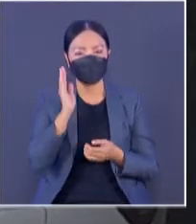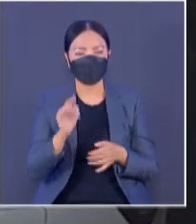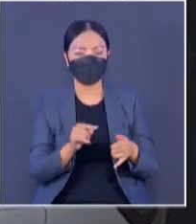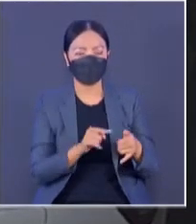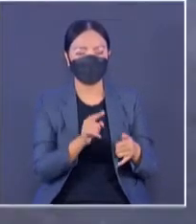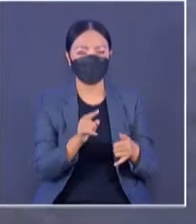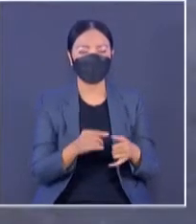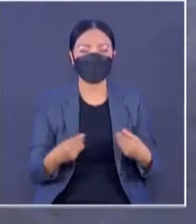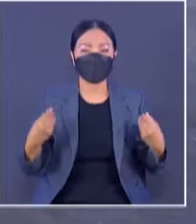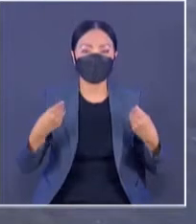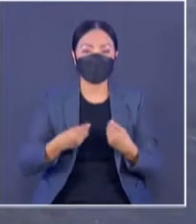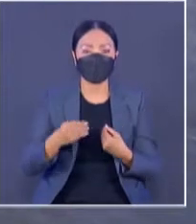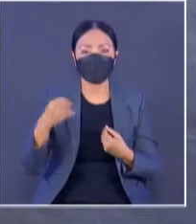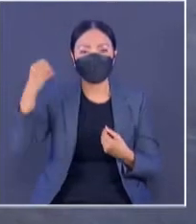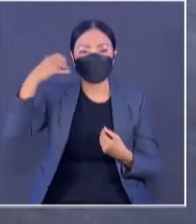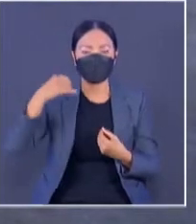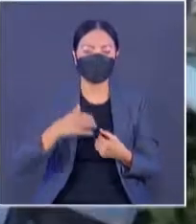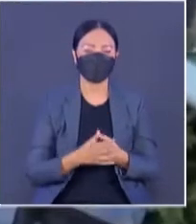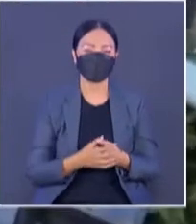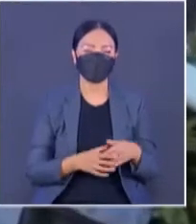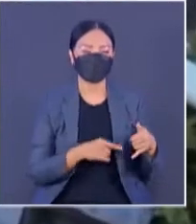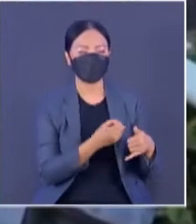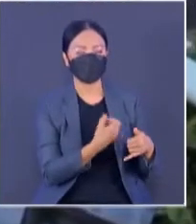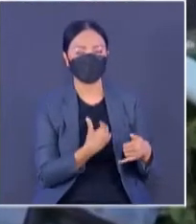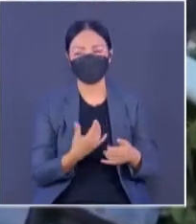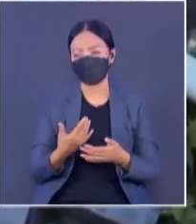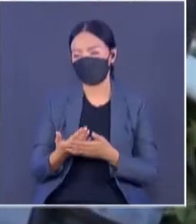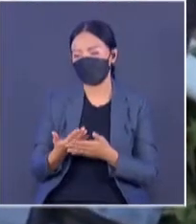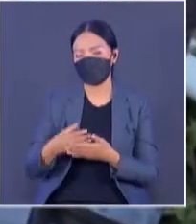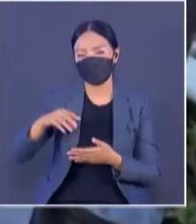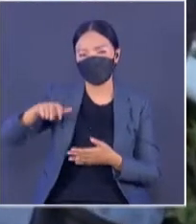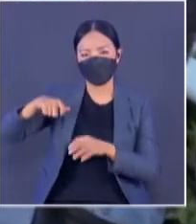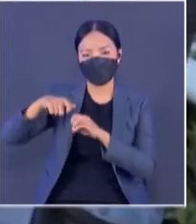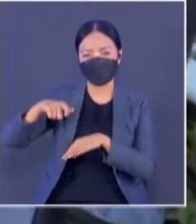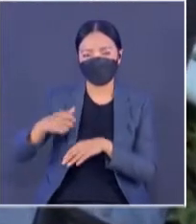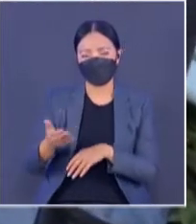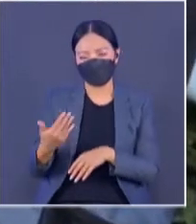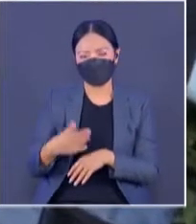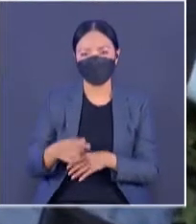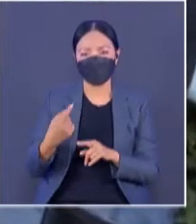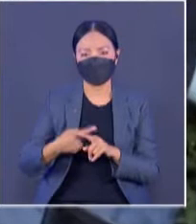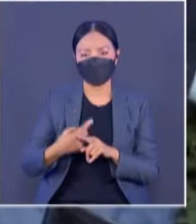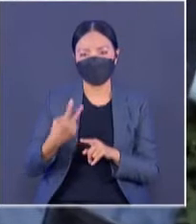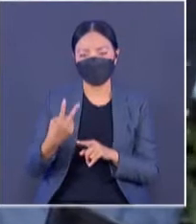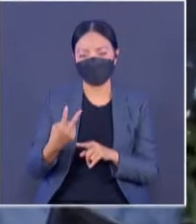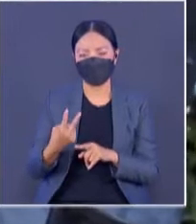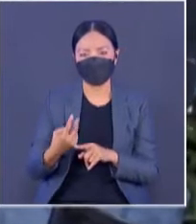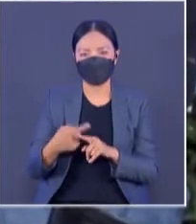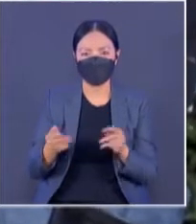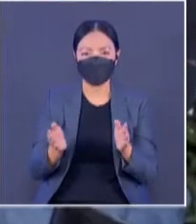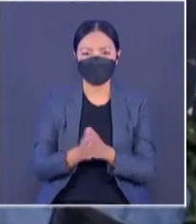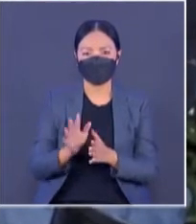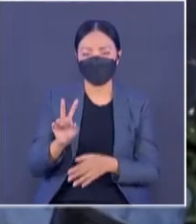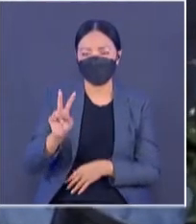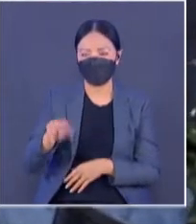มเสื้อเจ้าหน้าที่การประปาแจ้งว่ามาเก็บค่าน้ำประปาที่ค้างจ่ายไว้กว่า2เดือนก็เป็นเงินมูลค่าประม